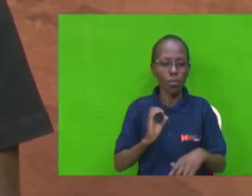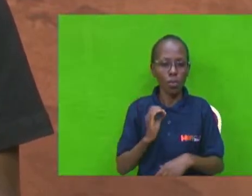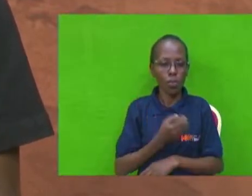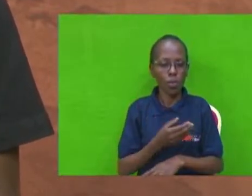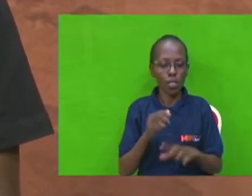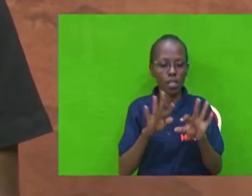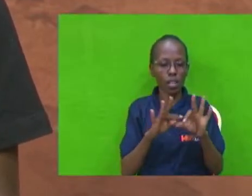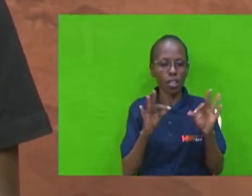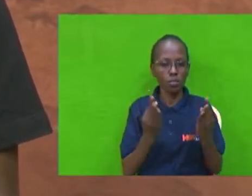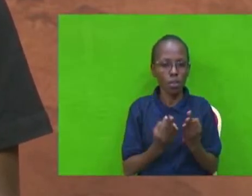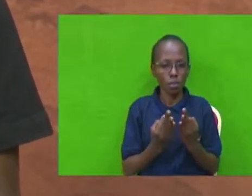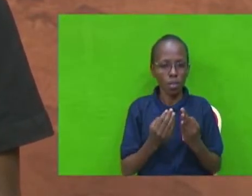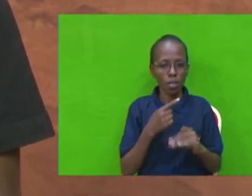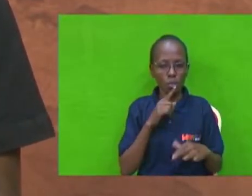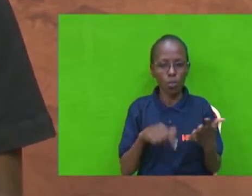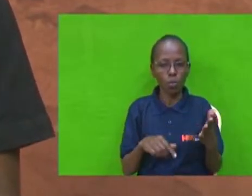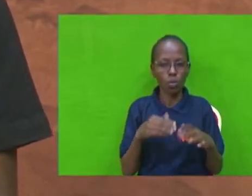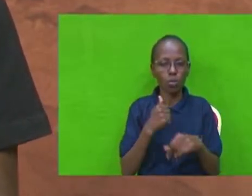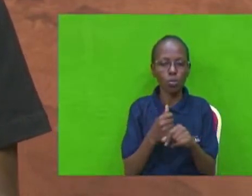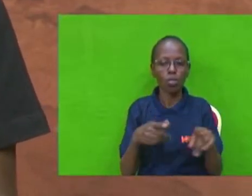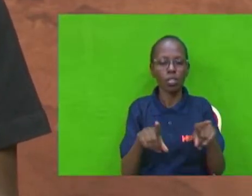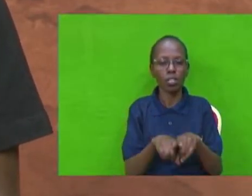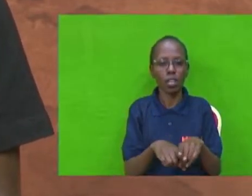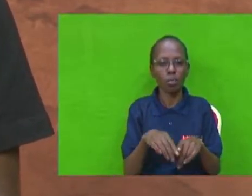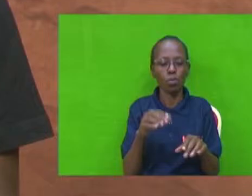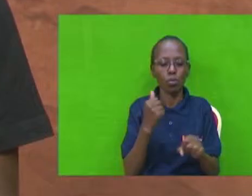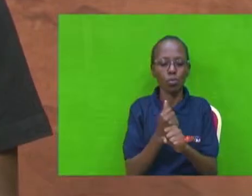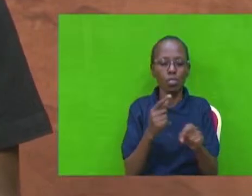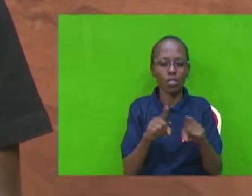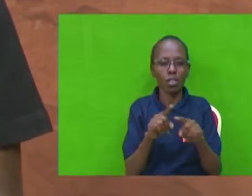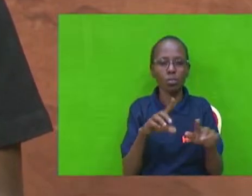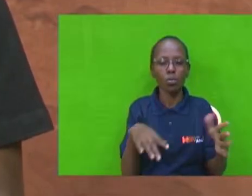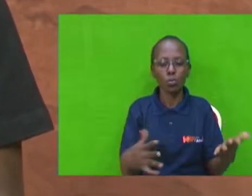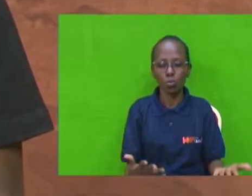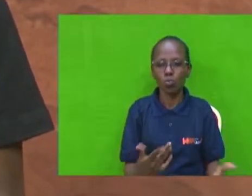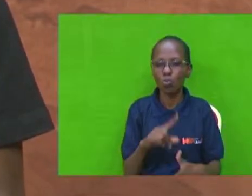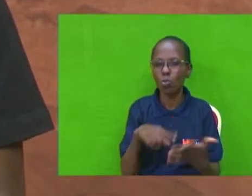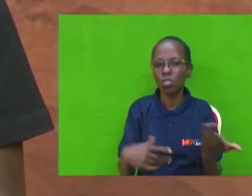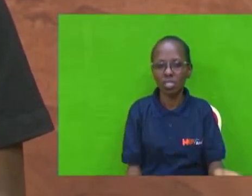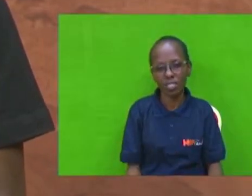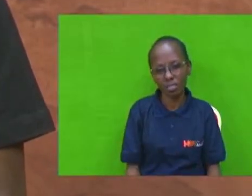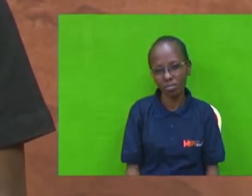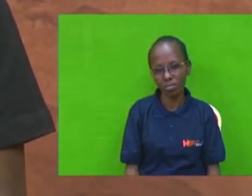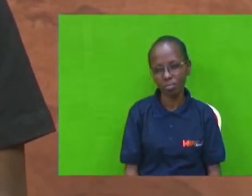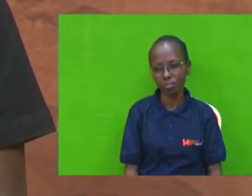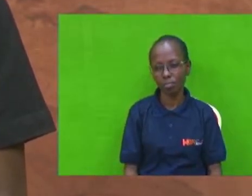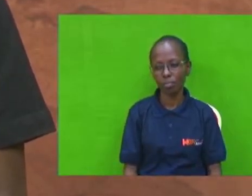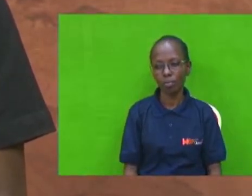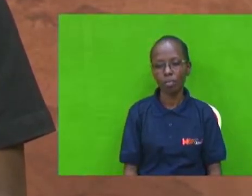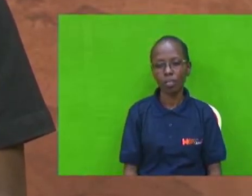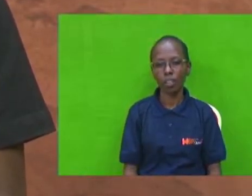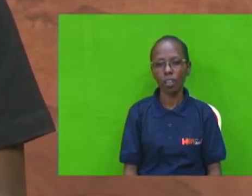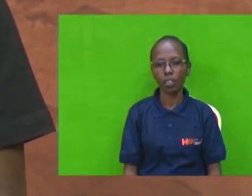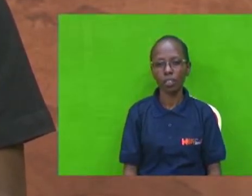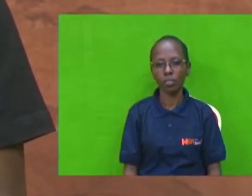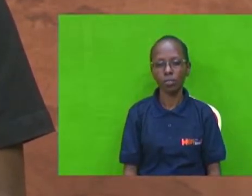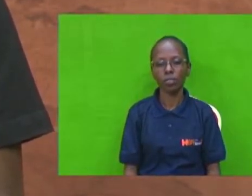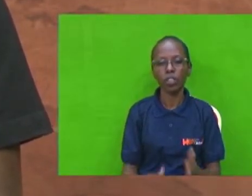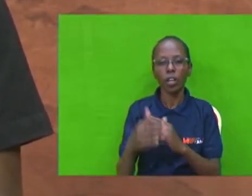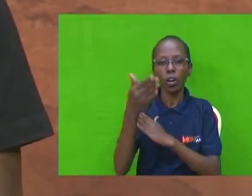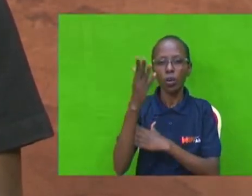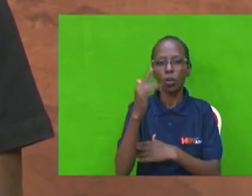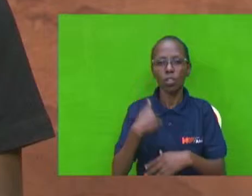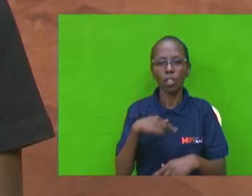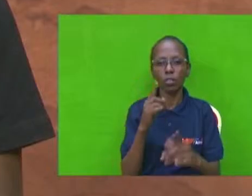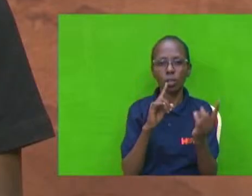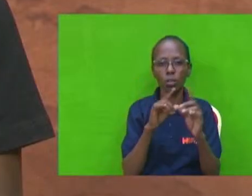zetu, anaambiwa afanye vivyo hivyo. Sasa kufanya vivyo hivyo ni ipi, mwalimu? Asante mwalimu. Mungu huyu ambaye tunasema